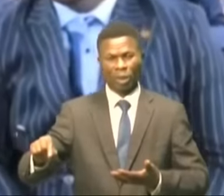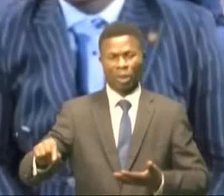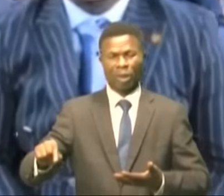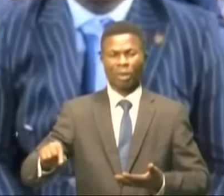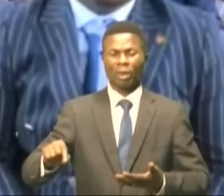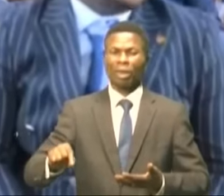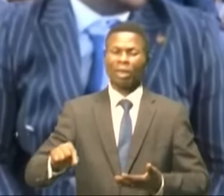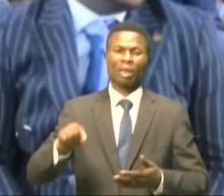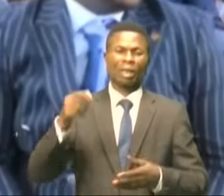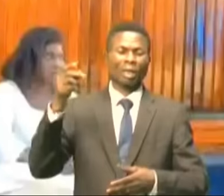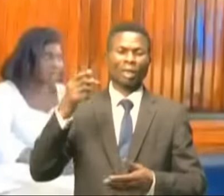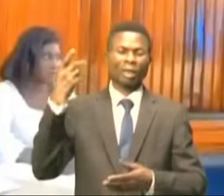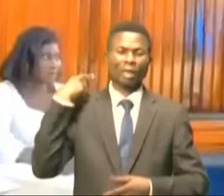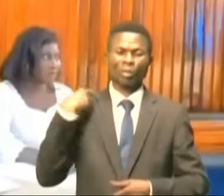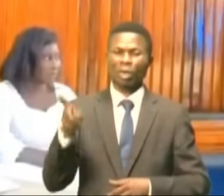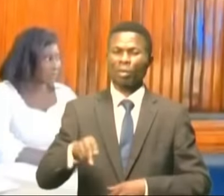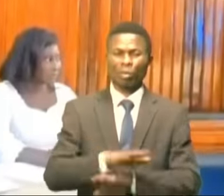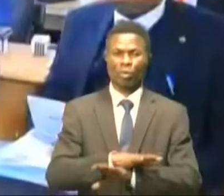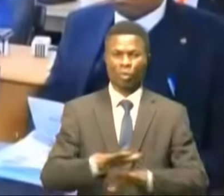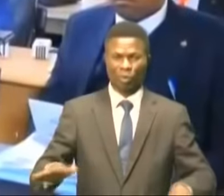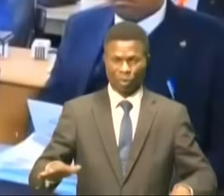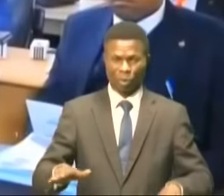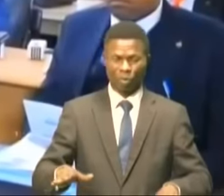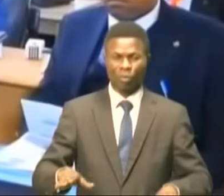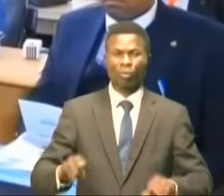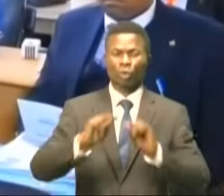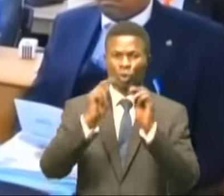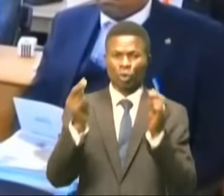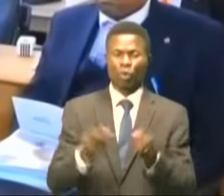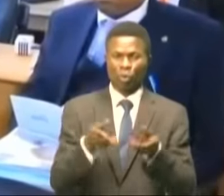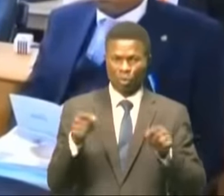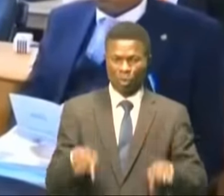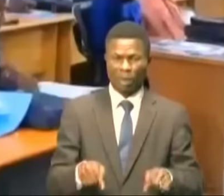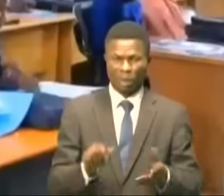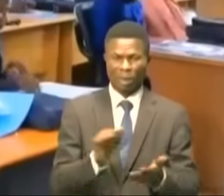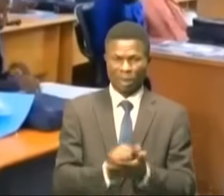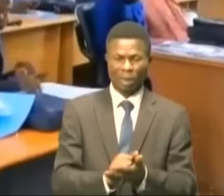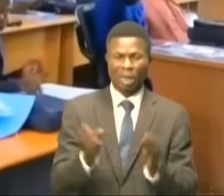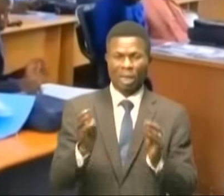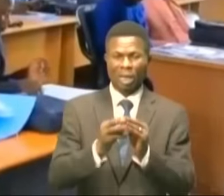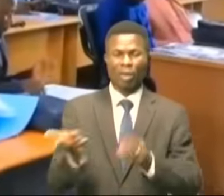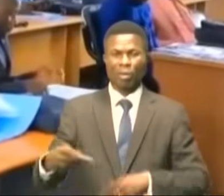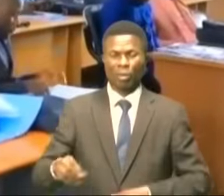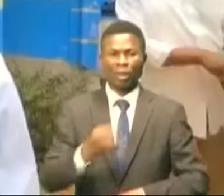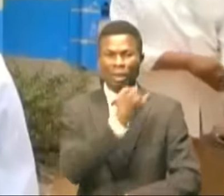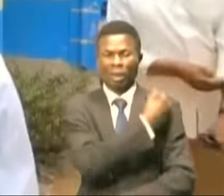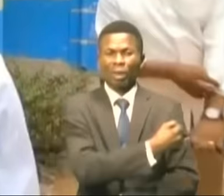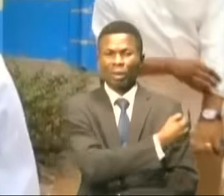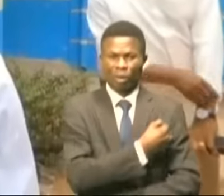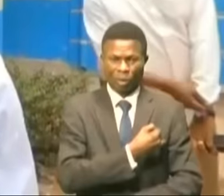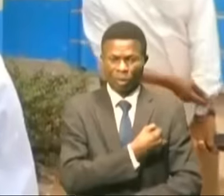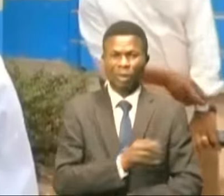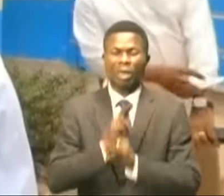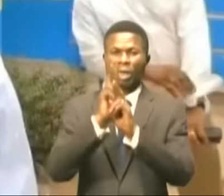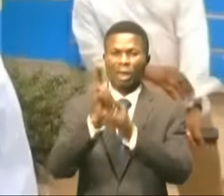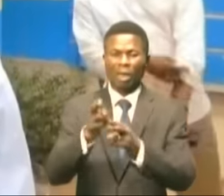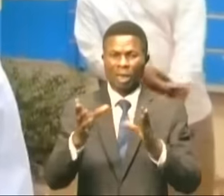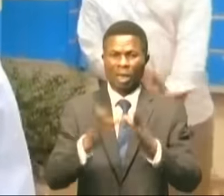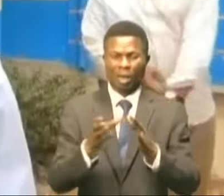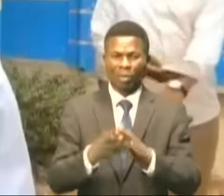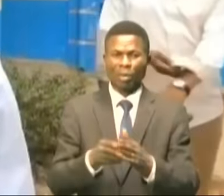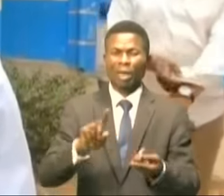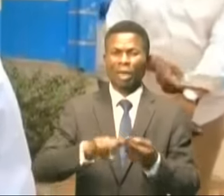l'hémicycle provincial, qui est la configuration actuelle de l'Assemblée provinciale de l'Ituri. La réponse avec